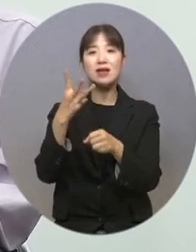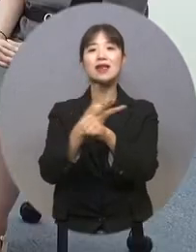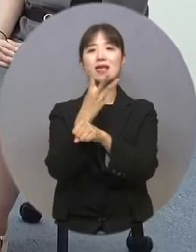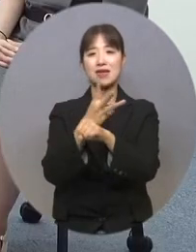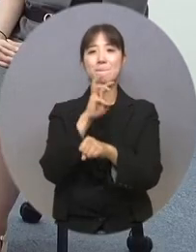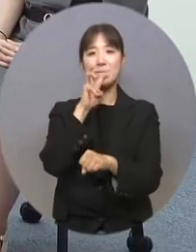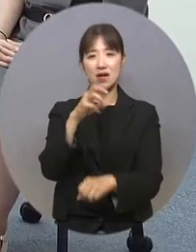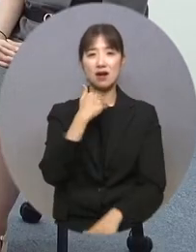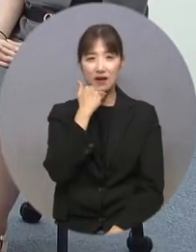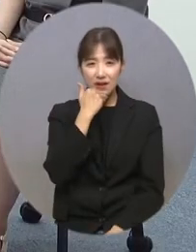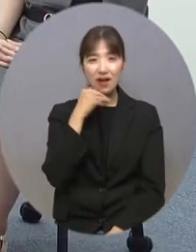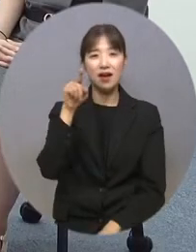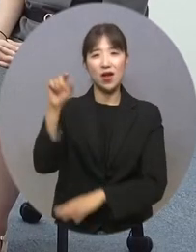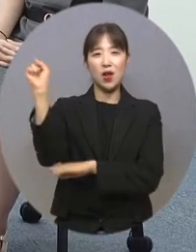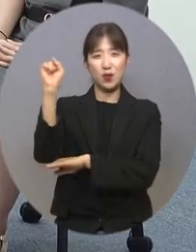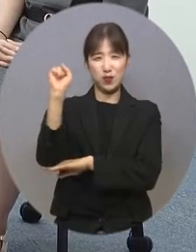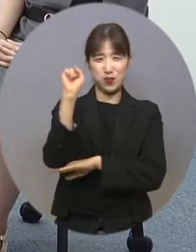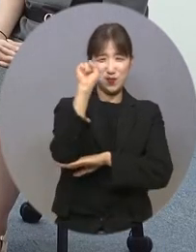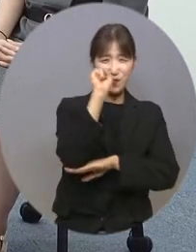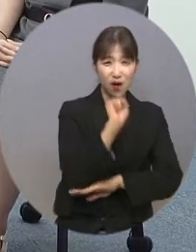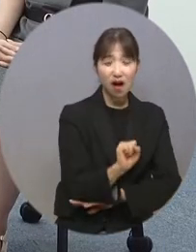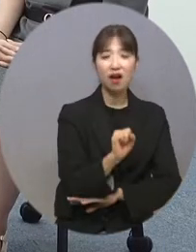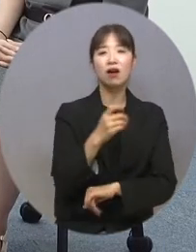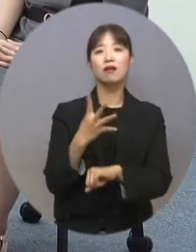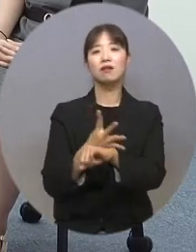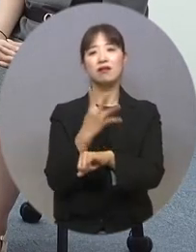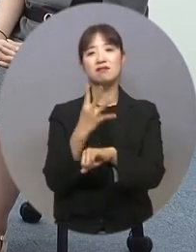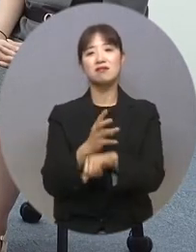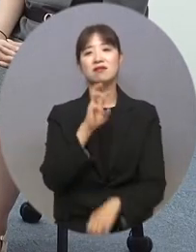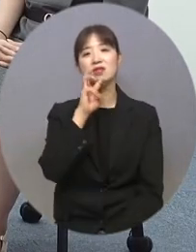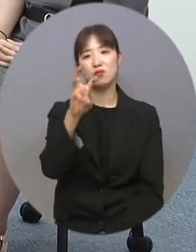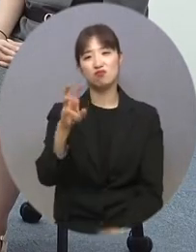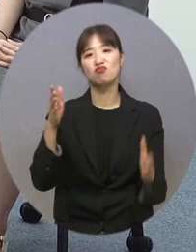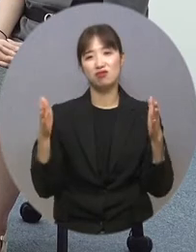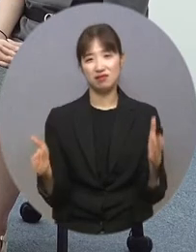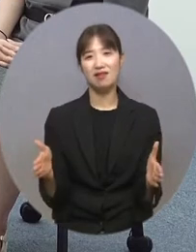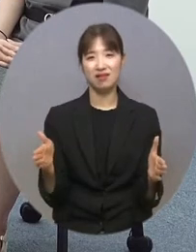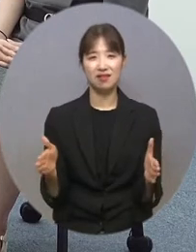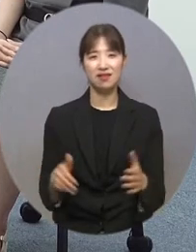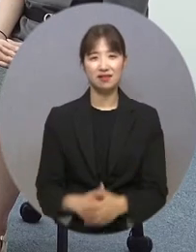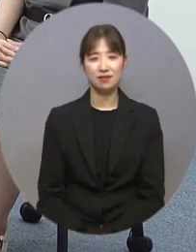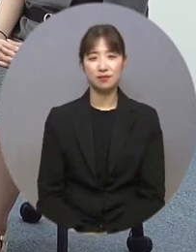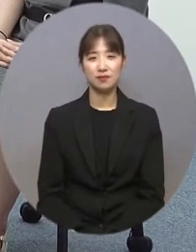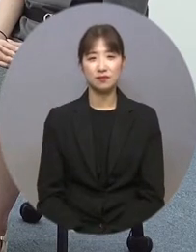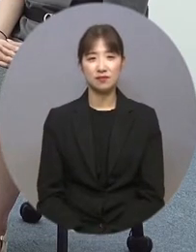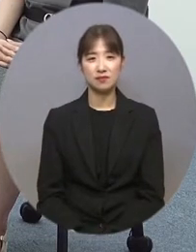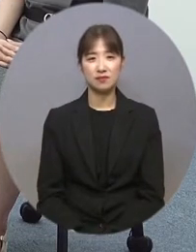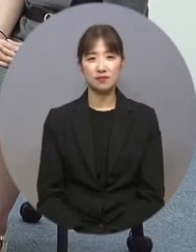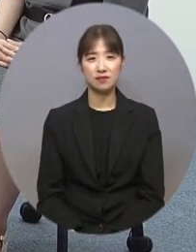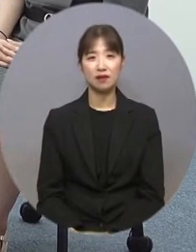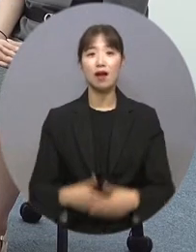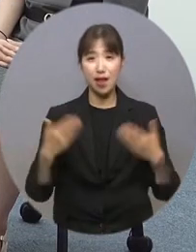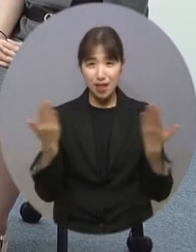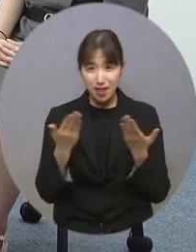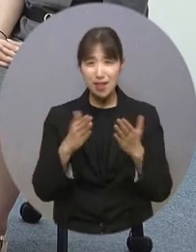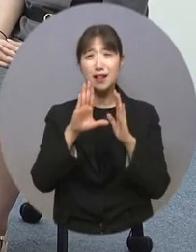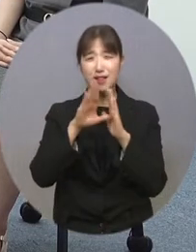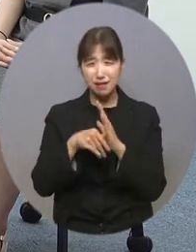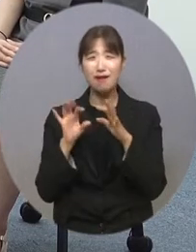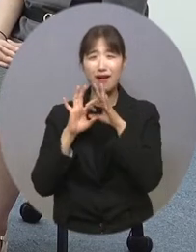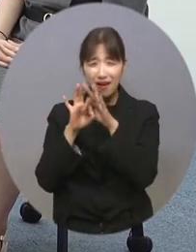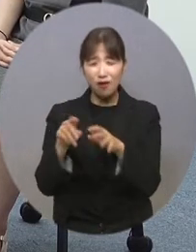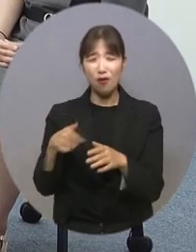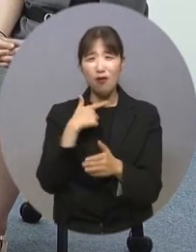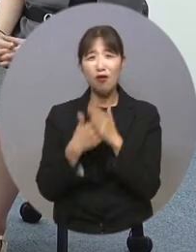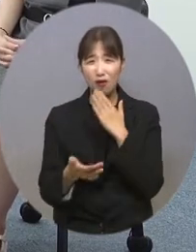얻고 이사님이 저희 회사의 온 께 내 션 반 이었어요 4 으 그 직장생활 하시면서 도 그의